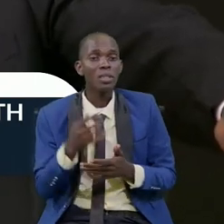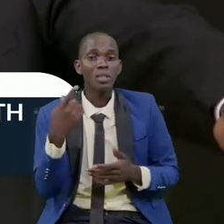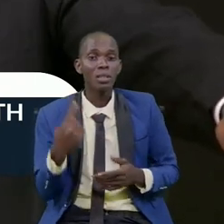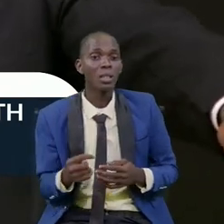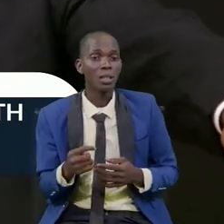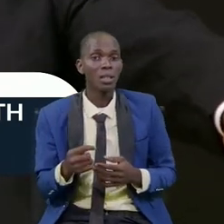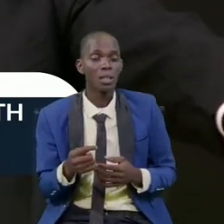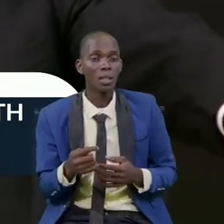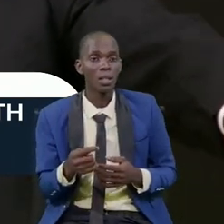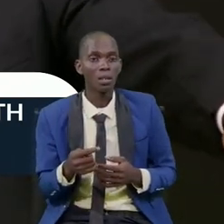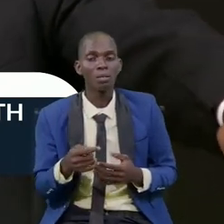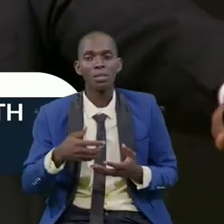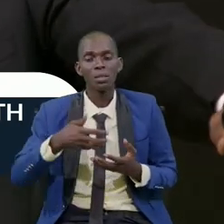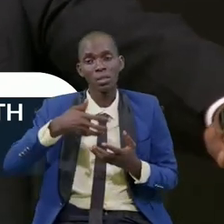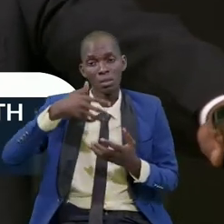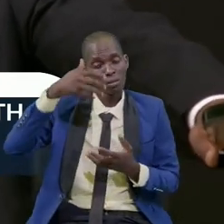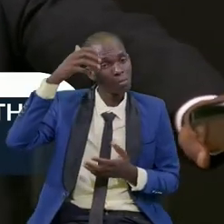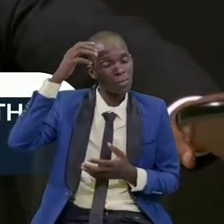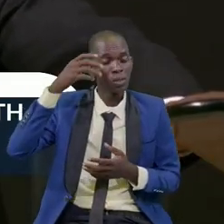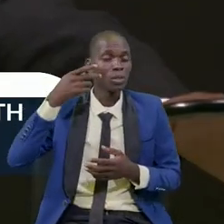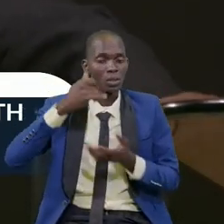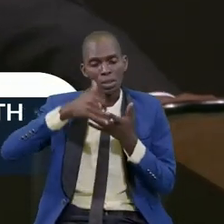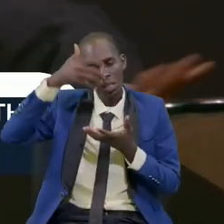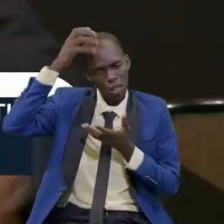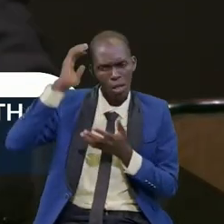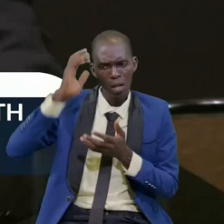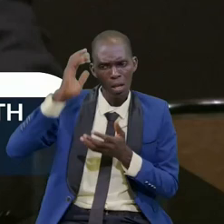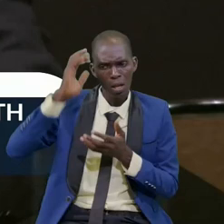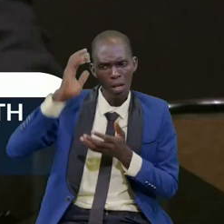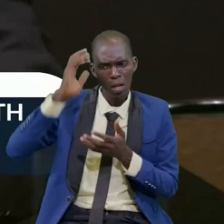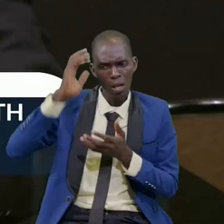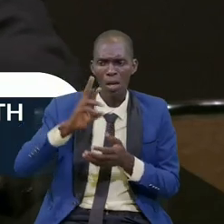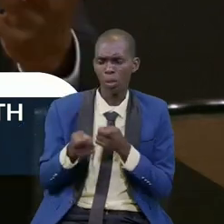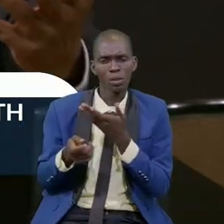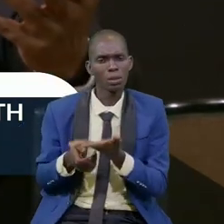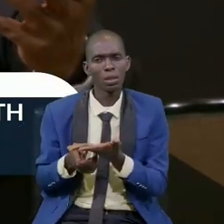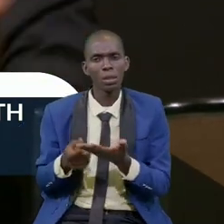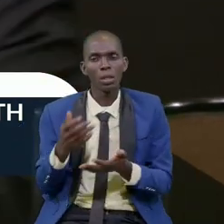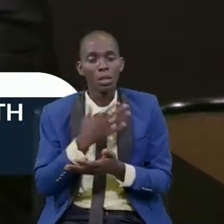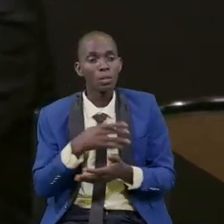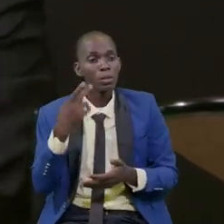domptés, les éléphants sont domptés là-bas, et on voit de